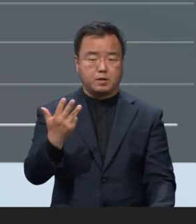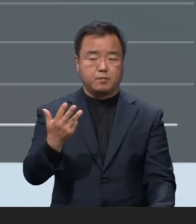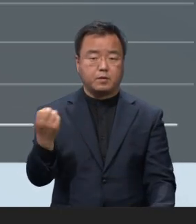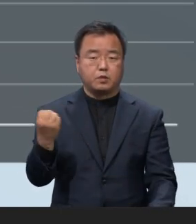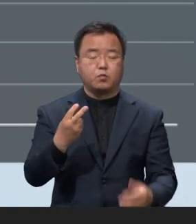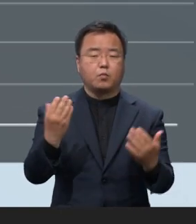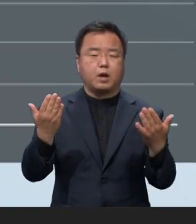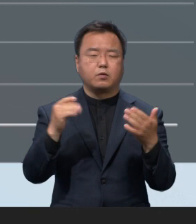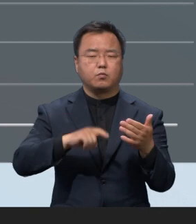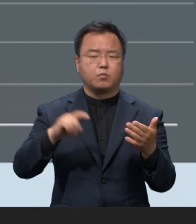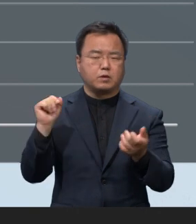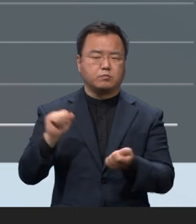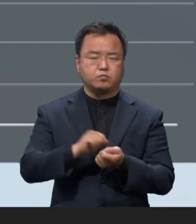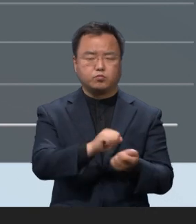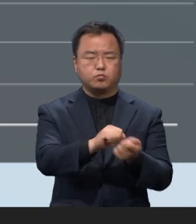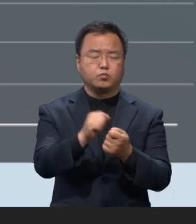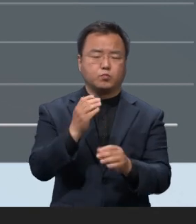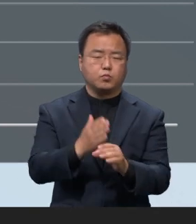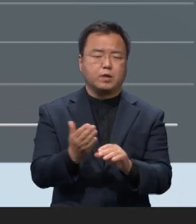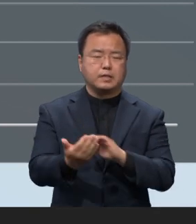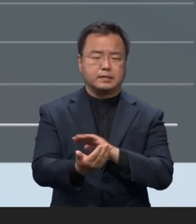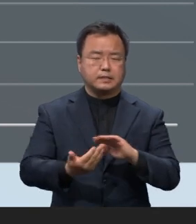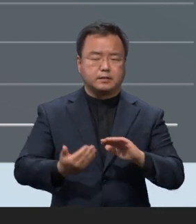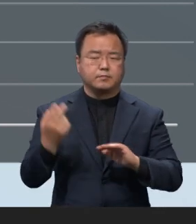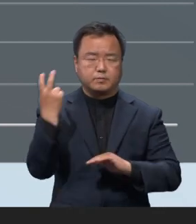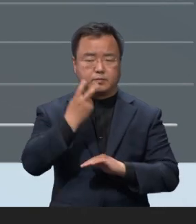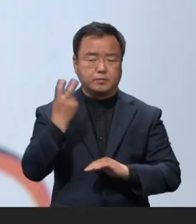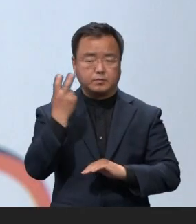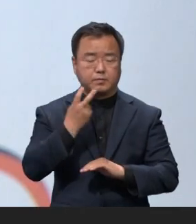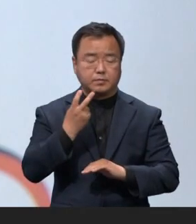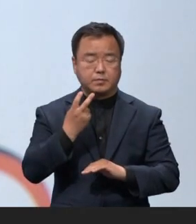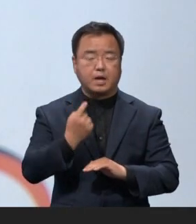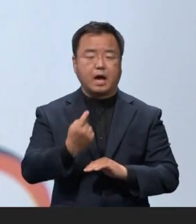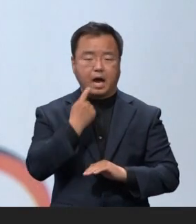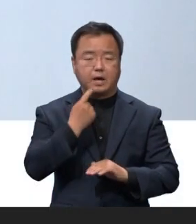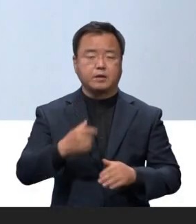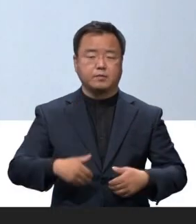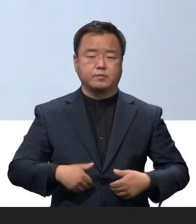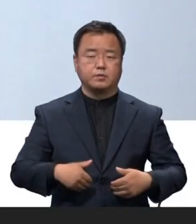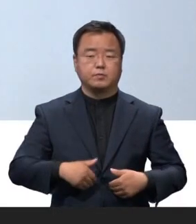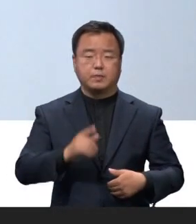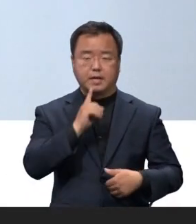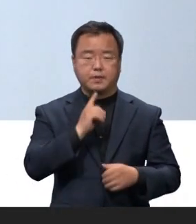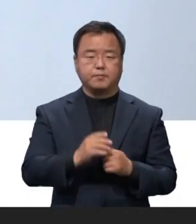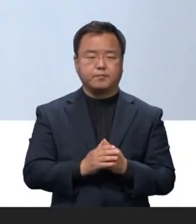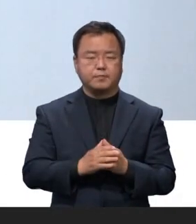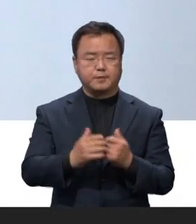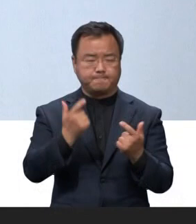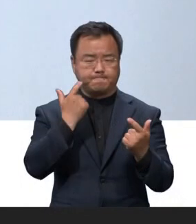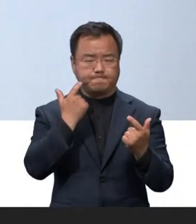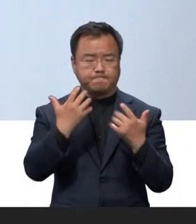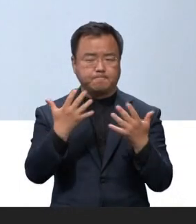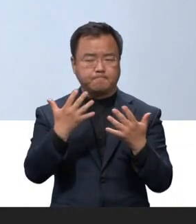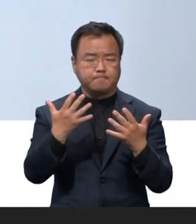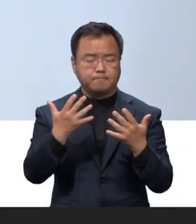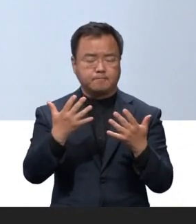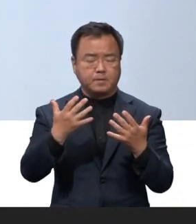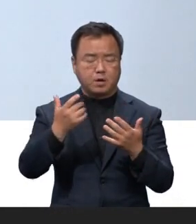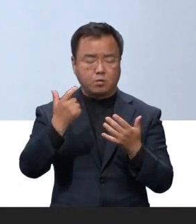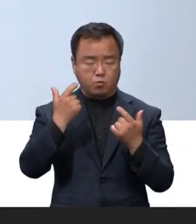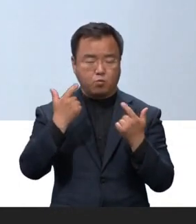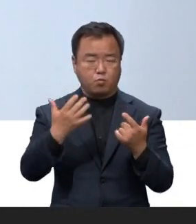이어지는 만큼 사전 대응이 필요하다는 판단에서 입니다 가장 정확도가 높은 pcr 검사를